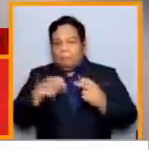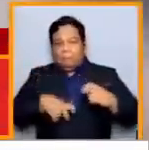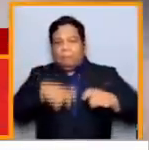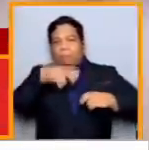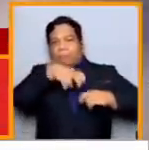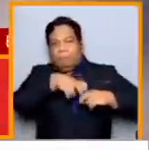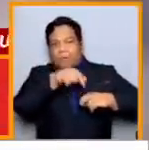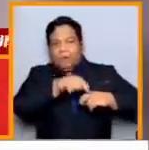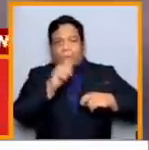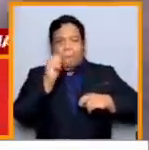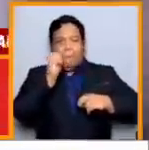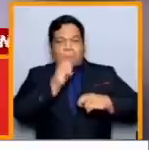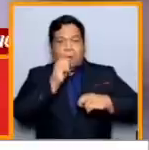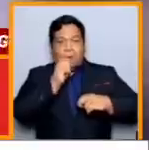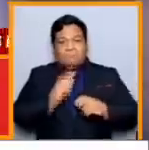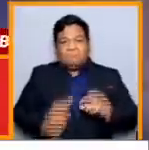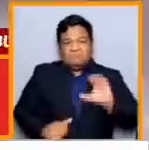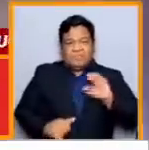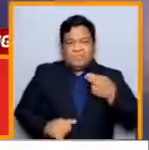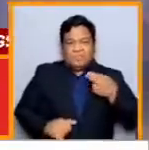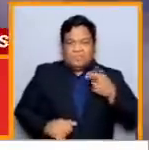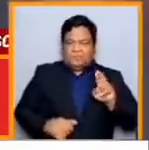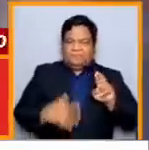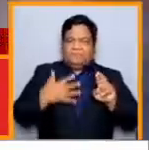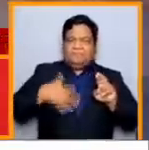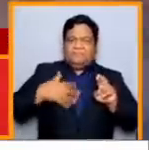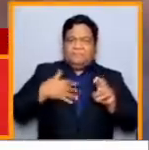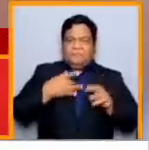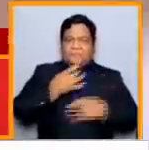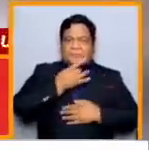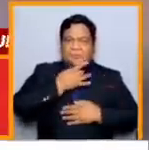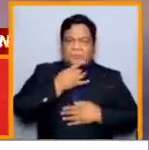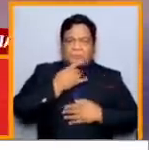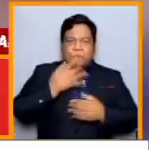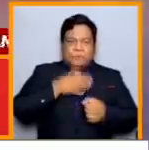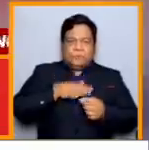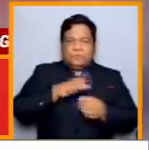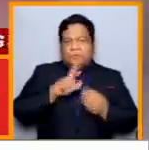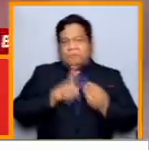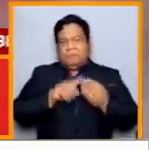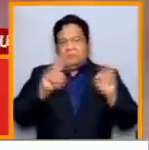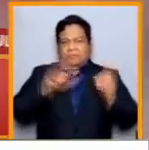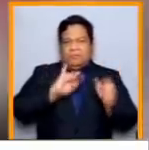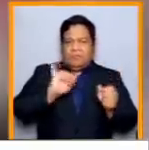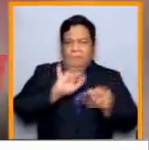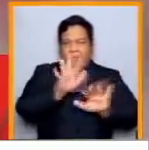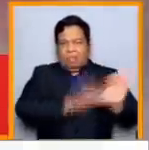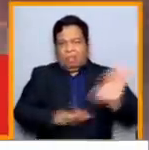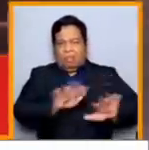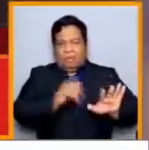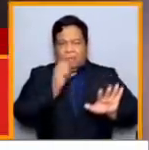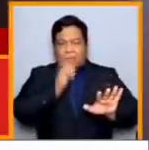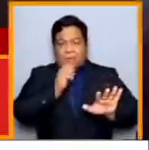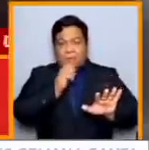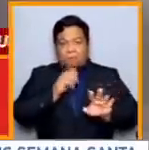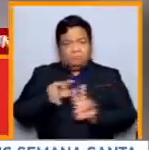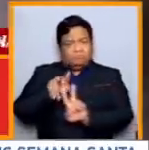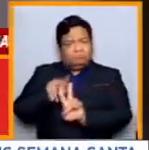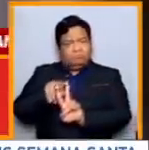Ayon sa CHR, pambambastos at pananamantala sa kababaihan ang ginawa ng 2. Ayon naman kina Caringal Chipeco, walang masama sa kanilang